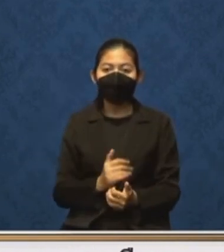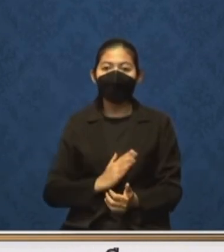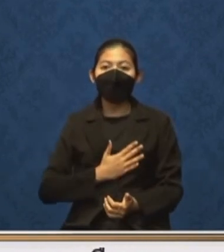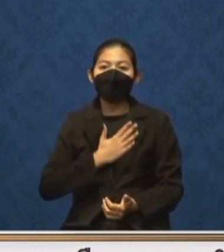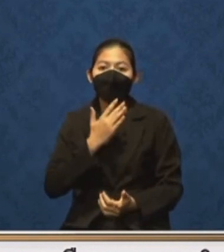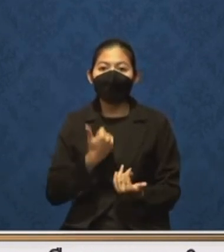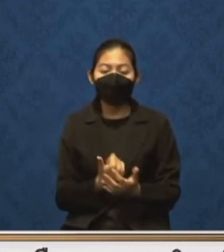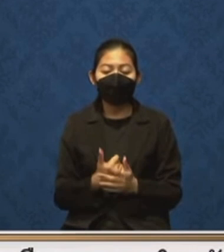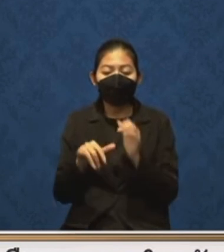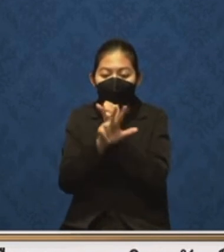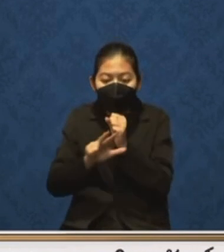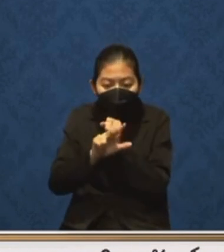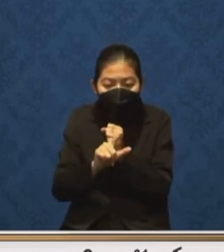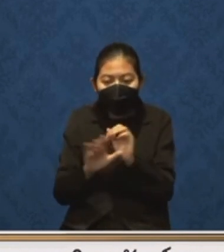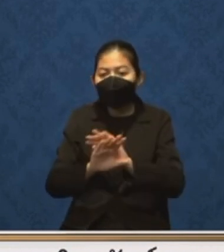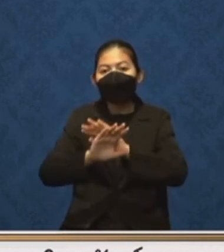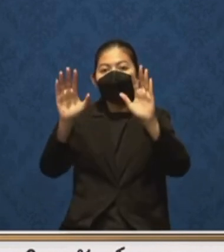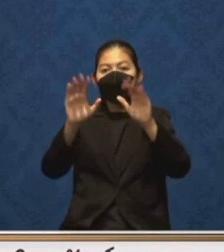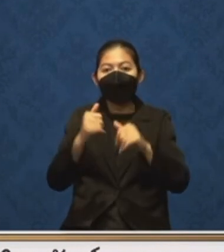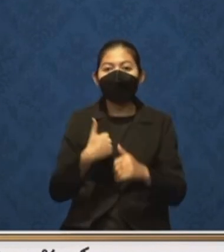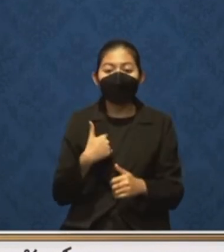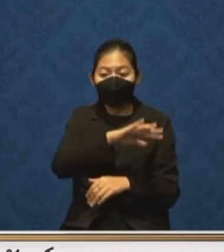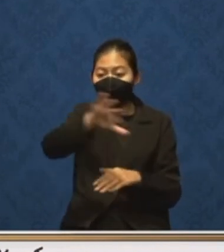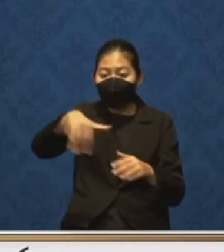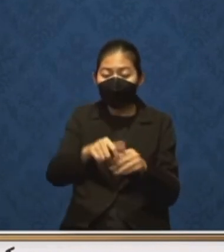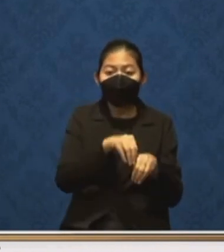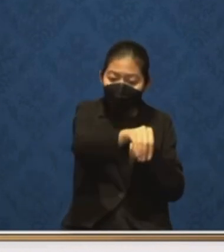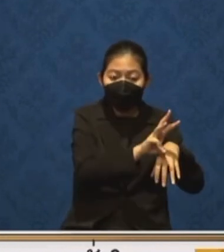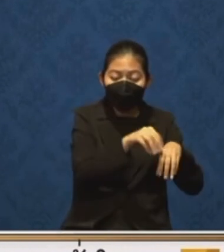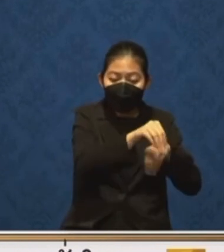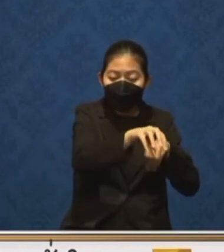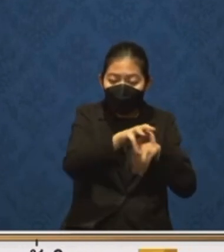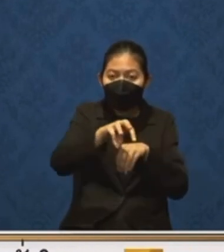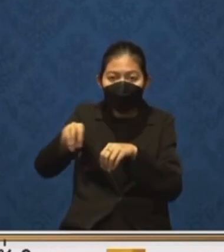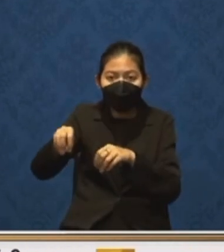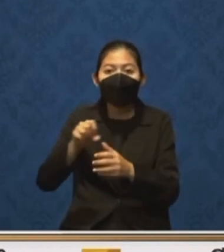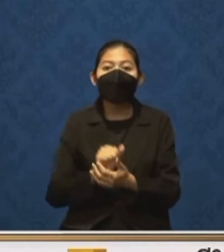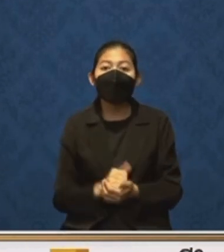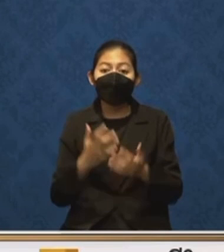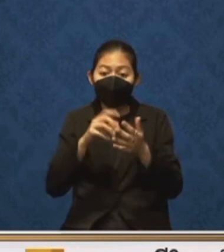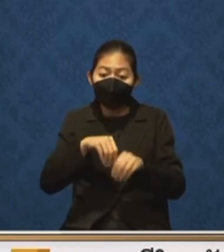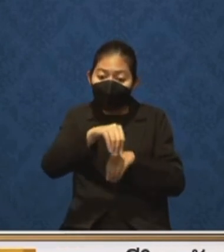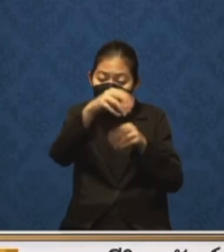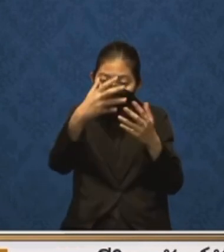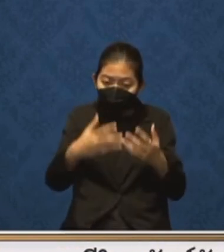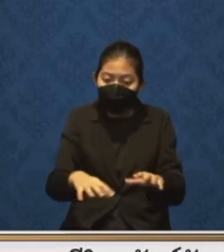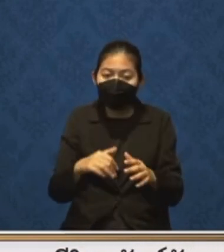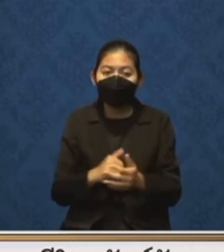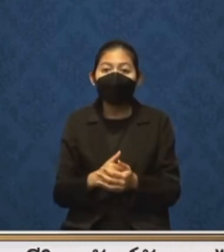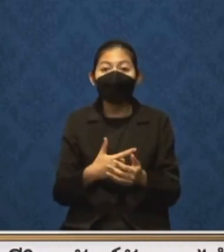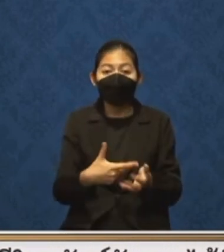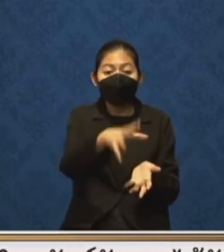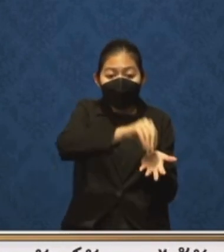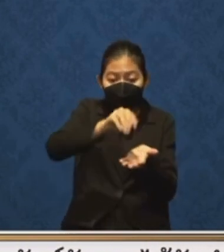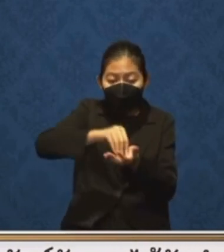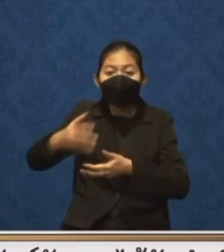ชาไม่ใช่ยาเสบตดอกต่ไปพวกเราปูกได้มาละ 6 ต้นครับเมื่อปูกแล้วก็สามารถนำไปขาย